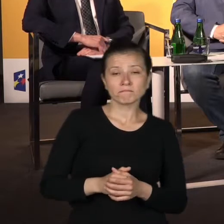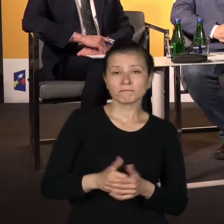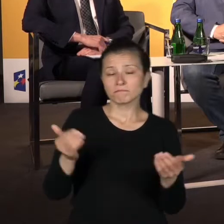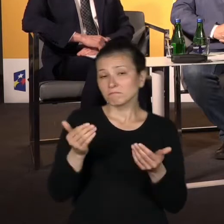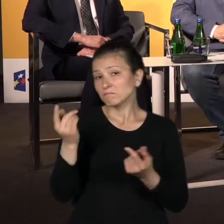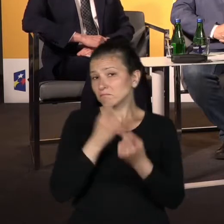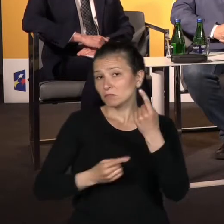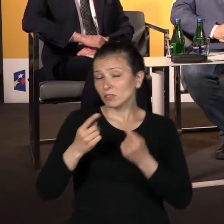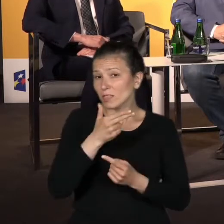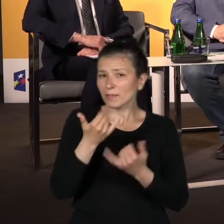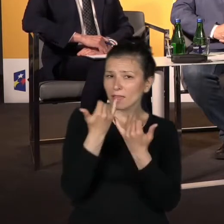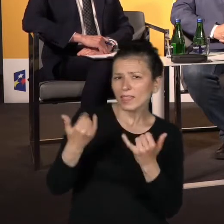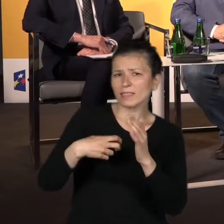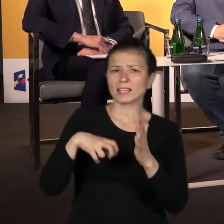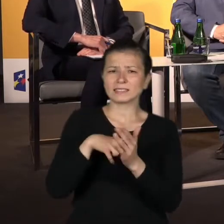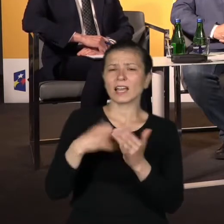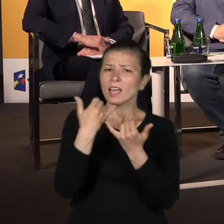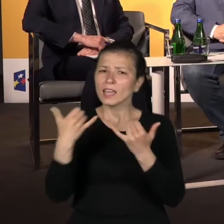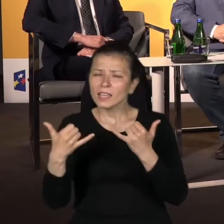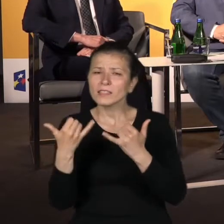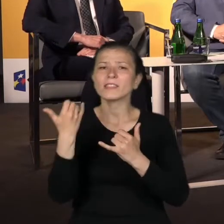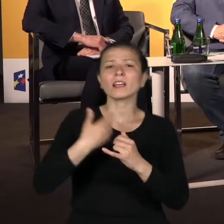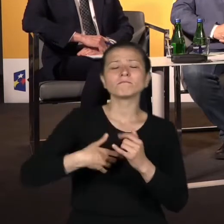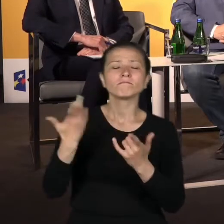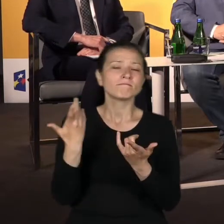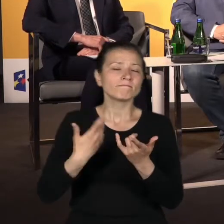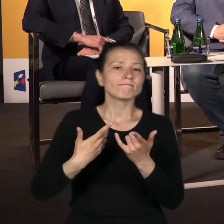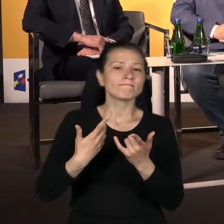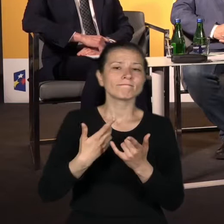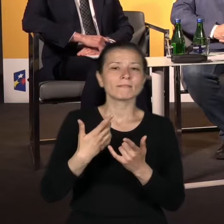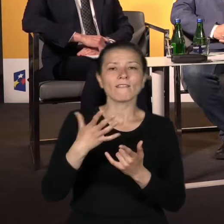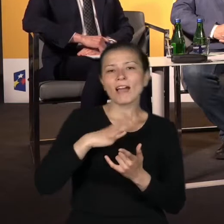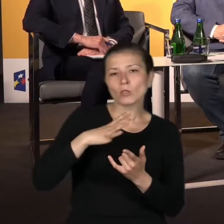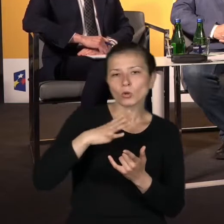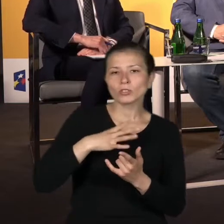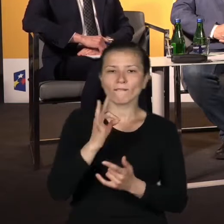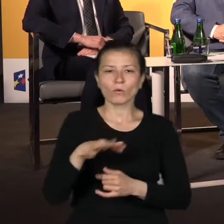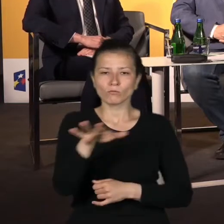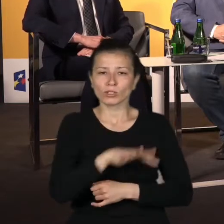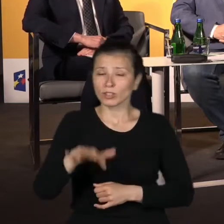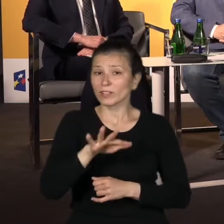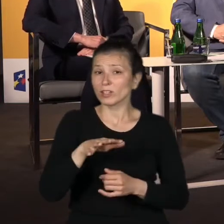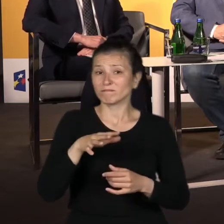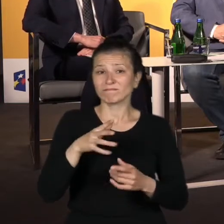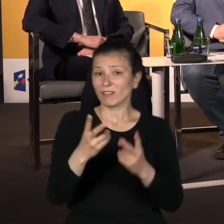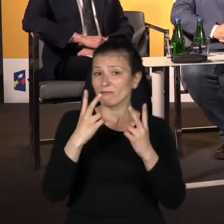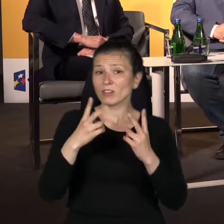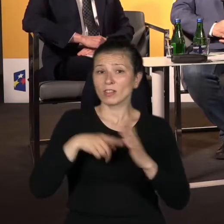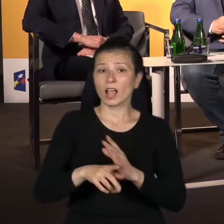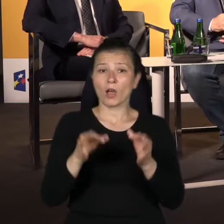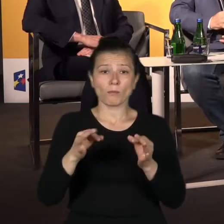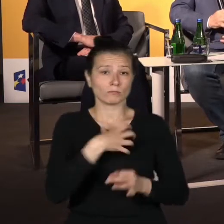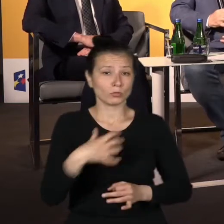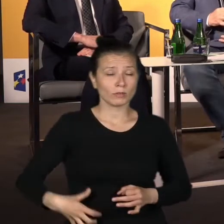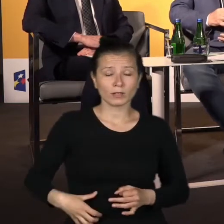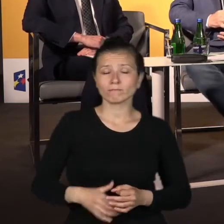myśleć o innych cechach, innych atrybutach przestrzeni, które w tej współczesnej gospodarce odgrywają kluczową rolę? Bardzo